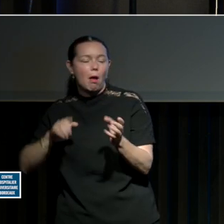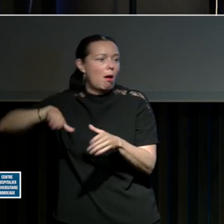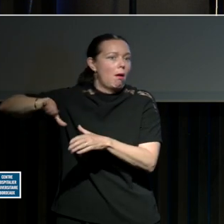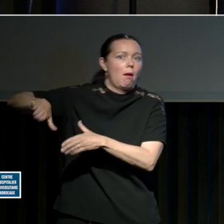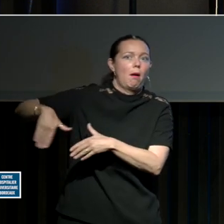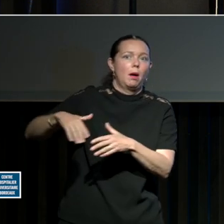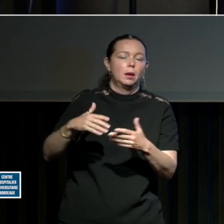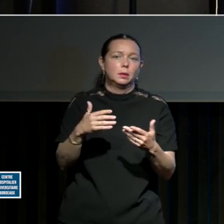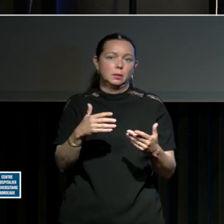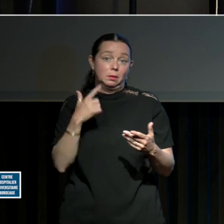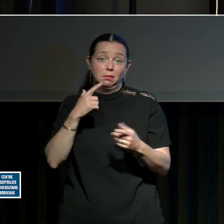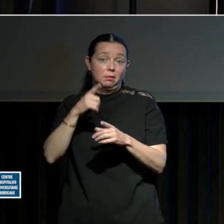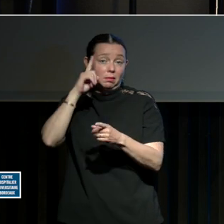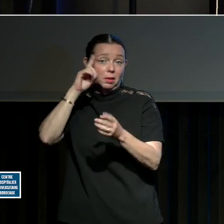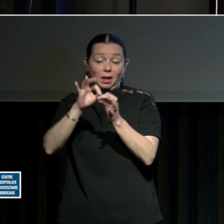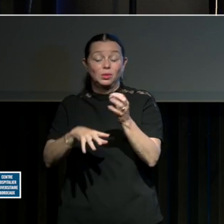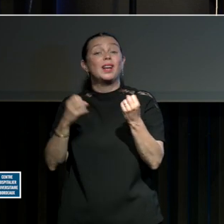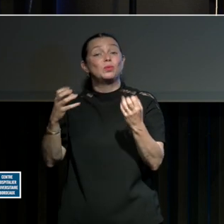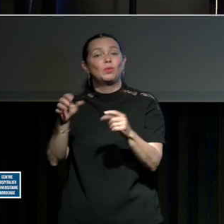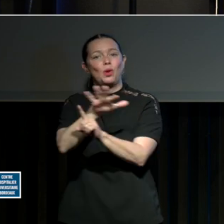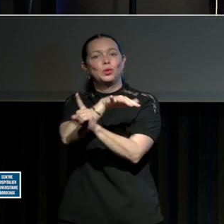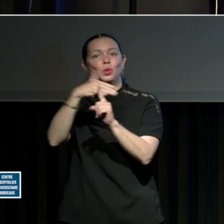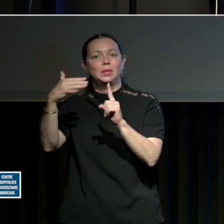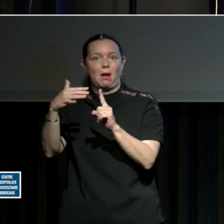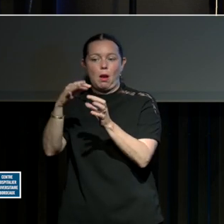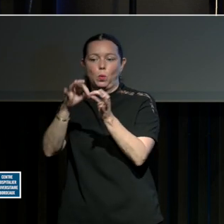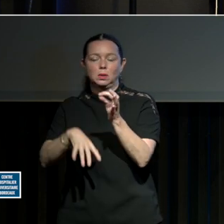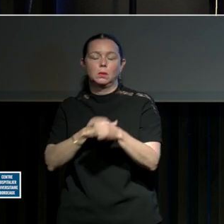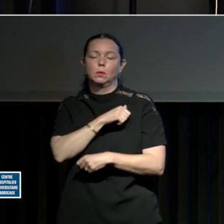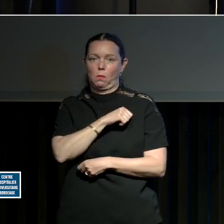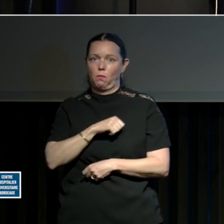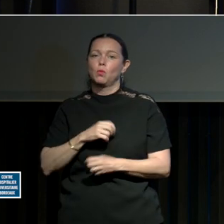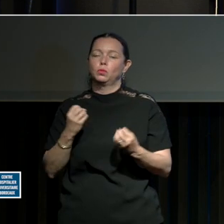un retentissement social le plus souvent qui va être extrêmement important.